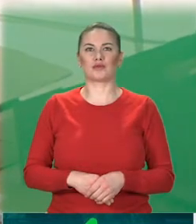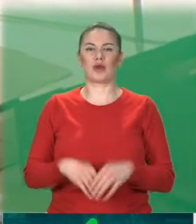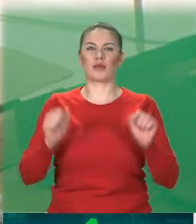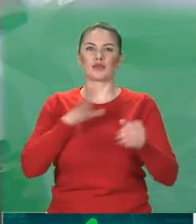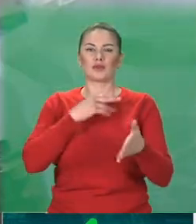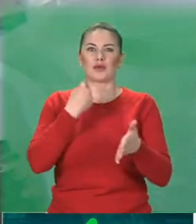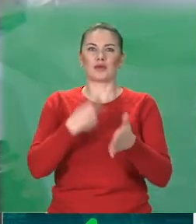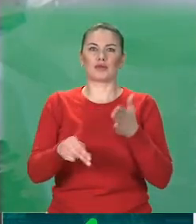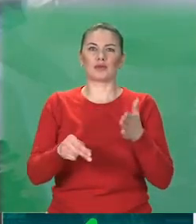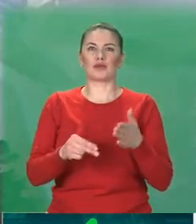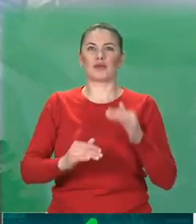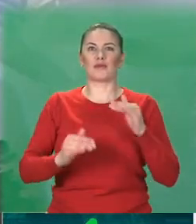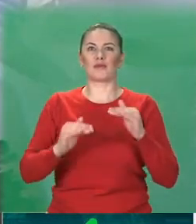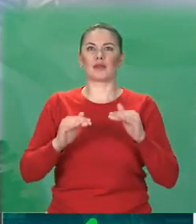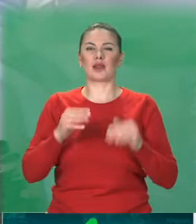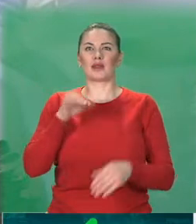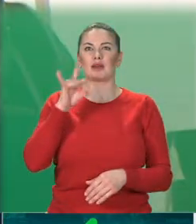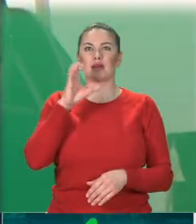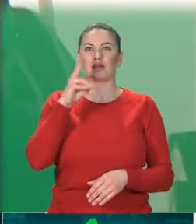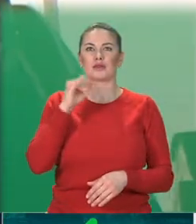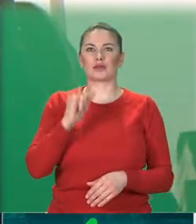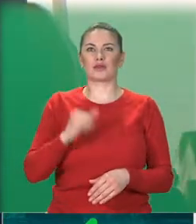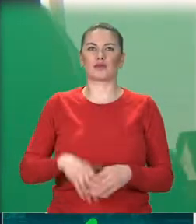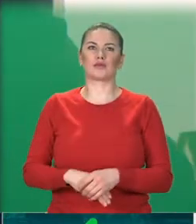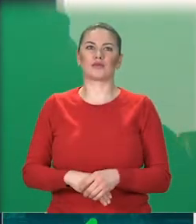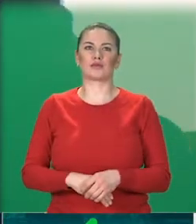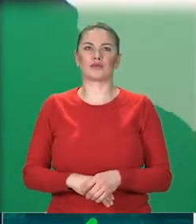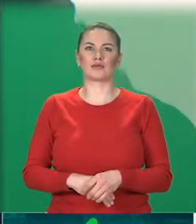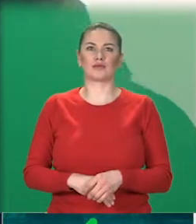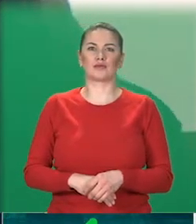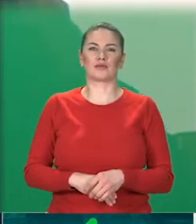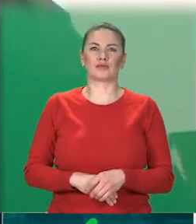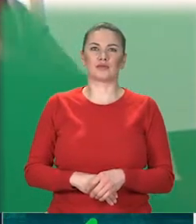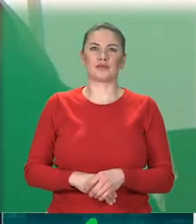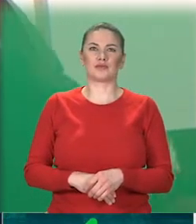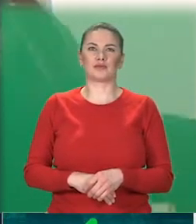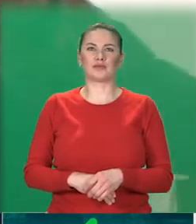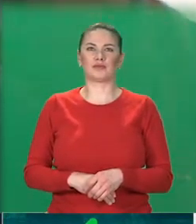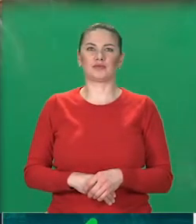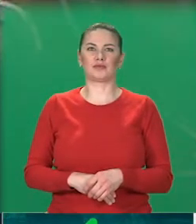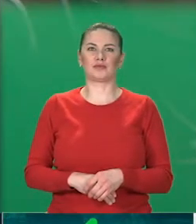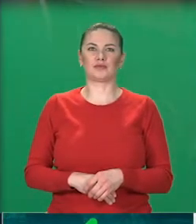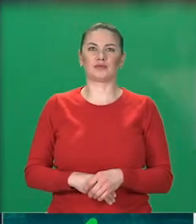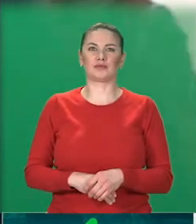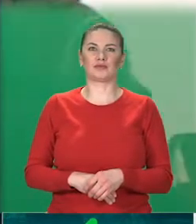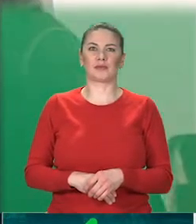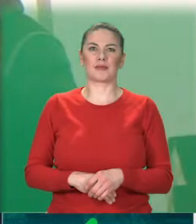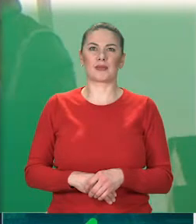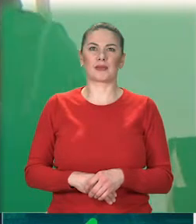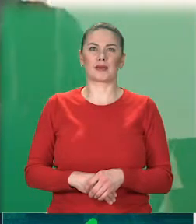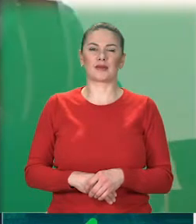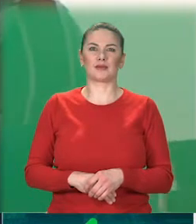килограммов. Треску на котлеты. Так обычно все делается, котлеты, так и это. Такие же все ингредиенты, как на котлеты делаете, так и